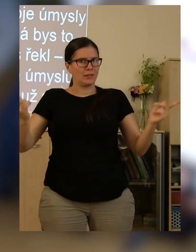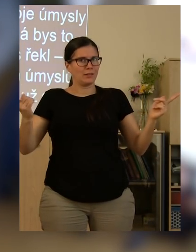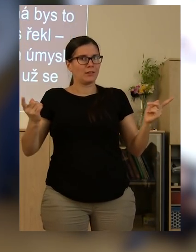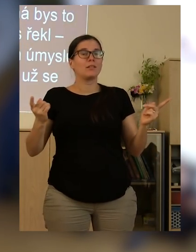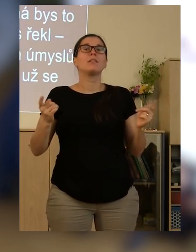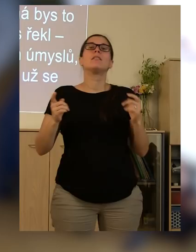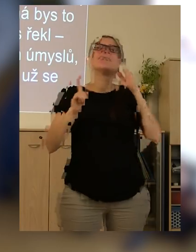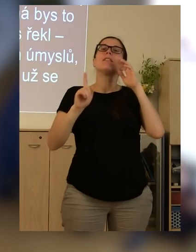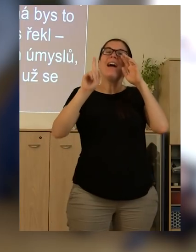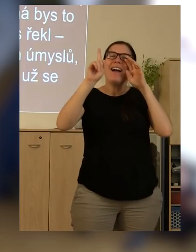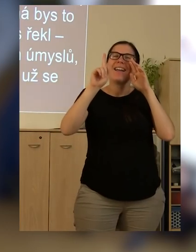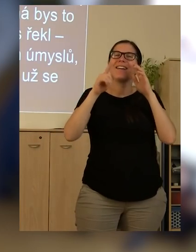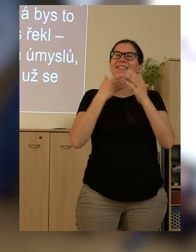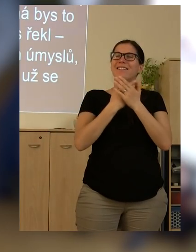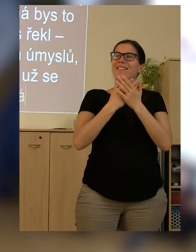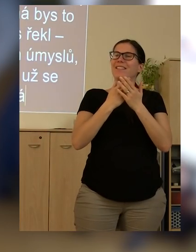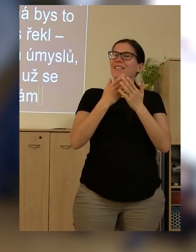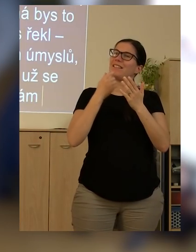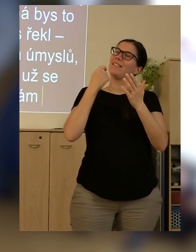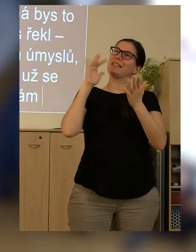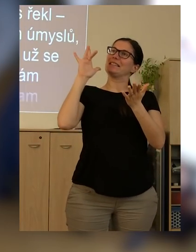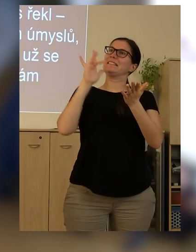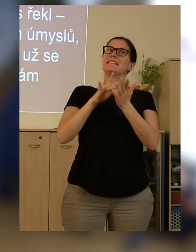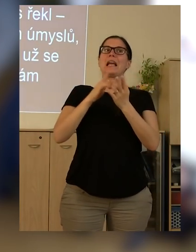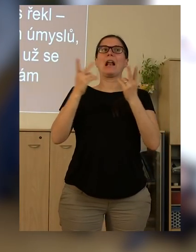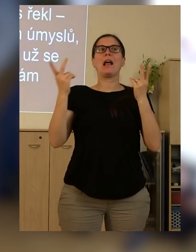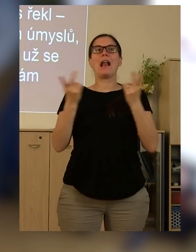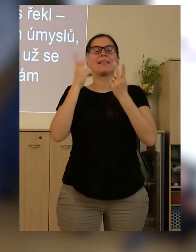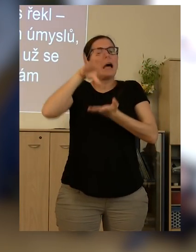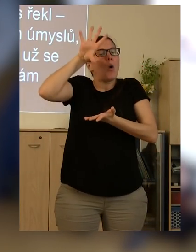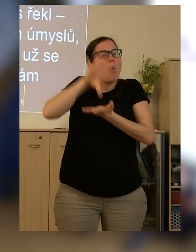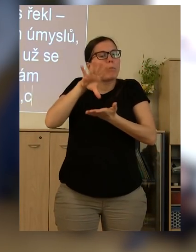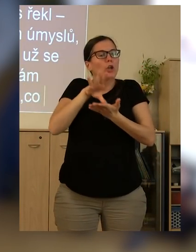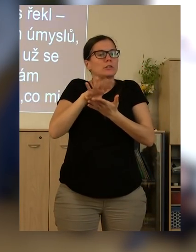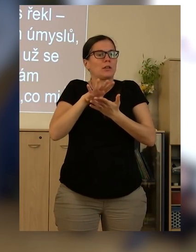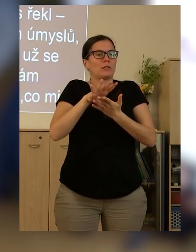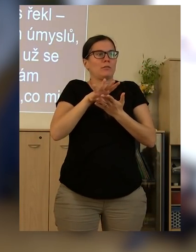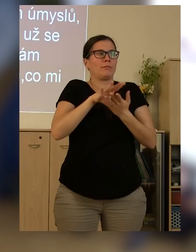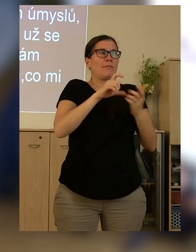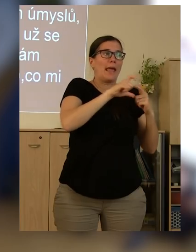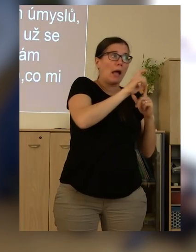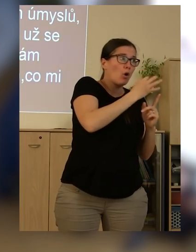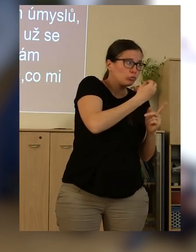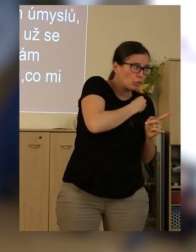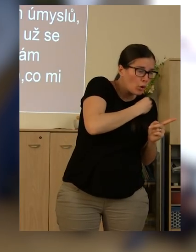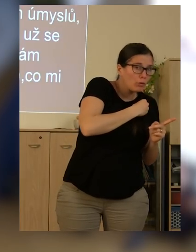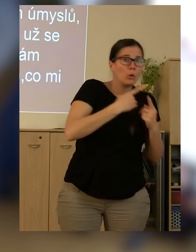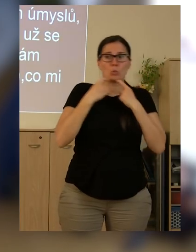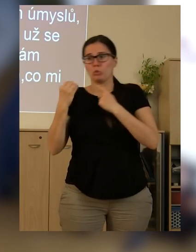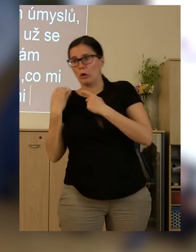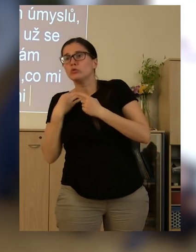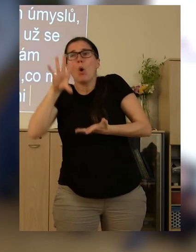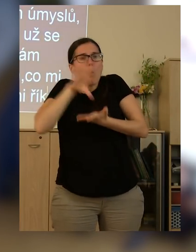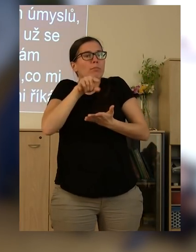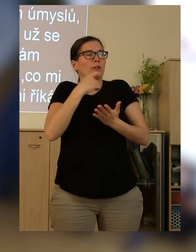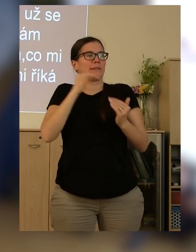hledám centrum, hledám těžiště mezi tím, co mi říká moje ego a tím, co mi říká moje duše. A myslím si, že už